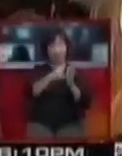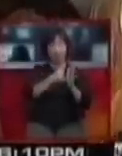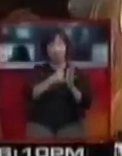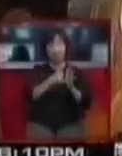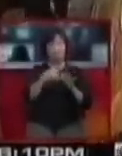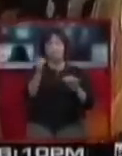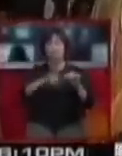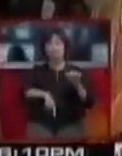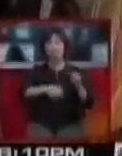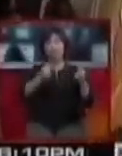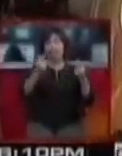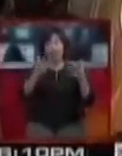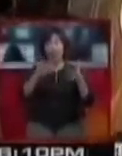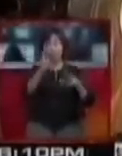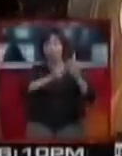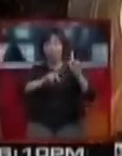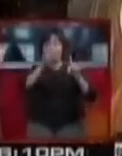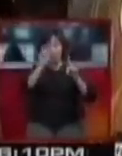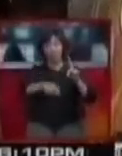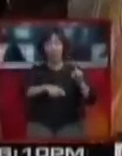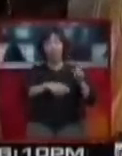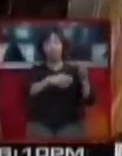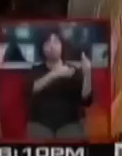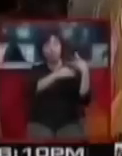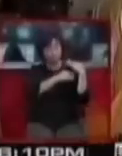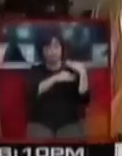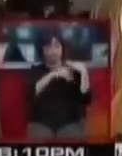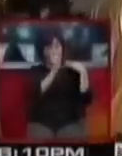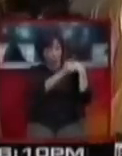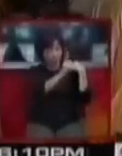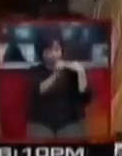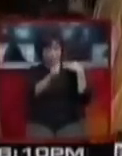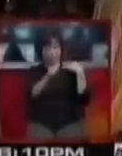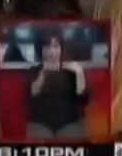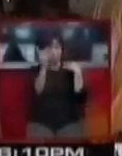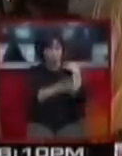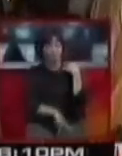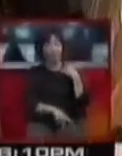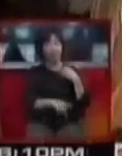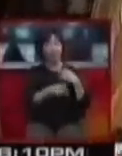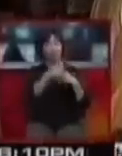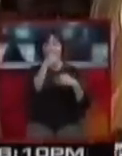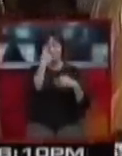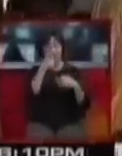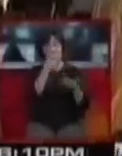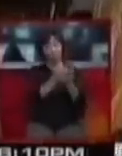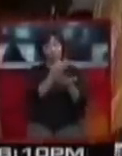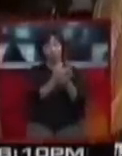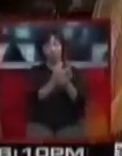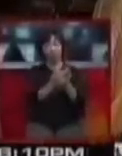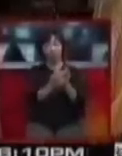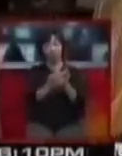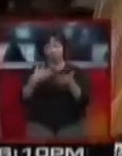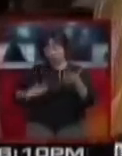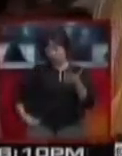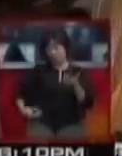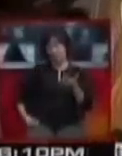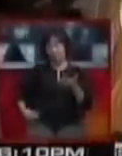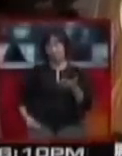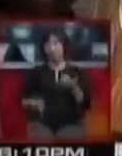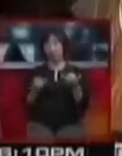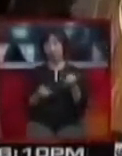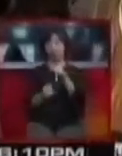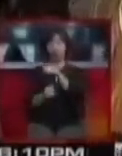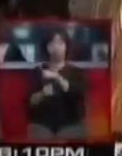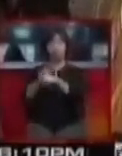pa nga anya ang kailangang managot na nanamantala sa pondo ng taong bayan. Bukod naman sa Syntax Bill, Cheryl, ay isinusulong din ni Pangulong Noynoy